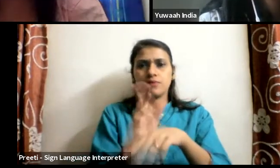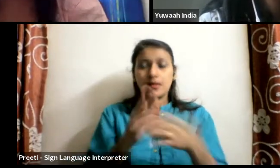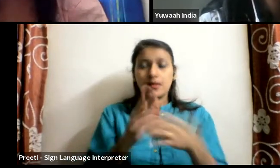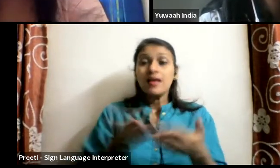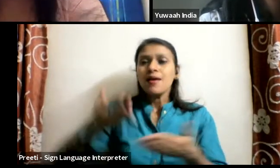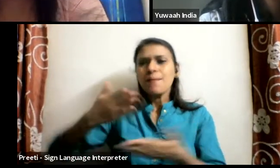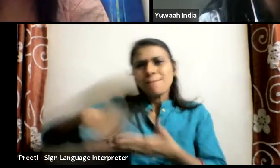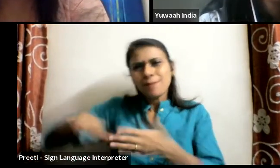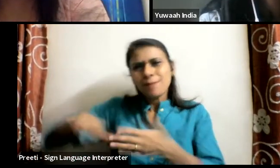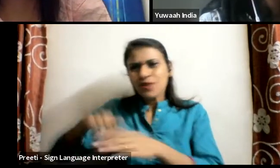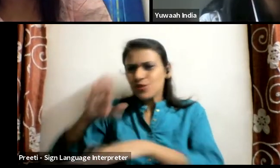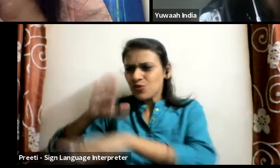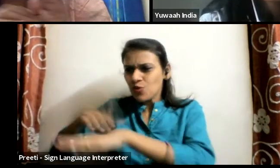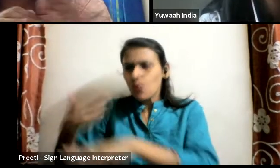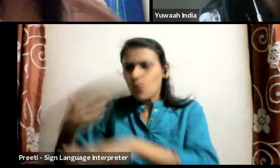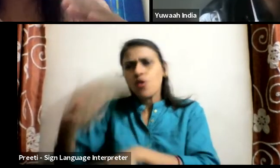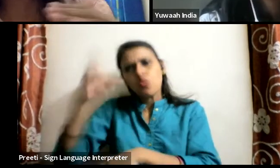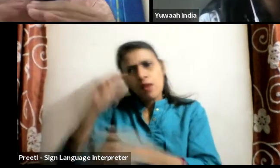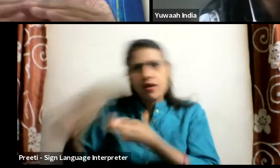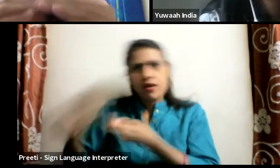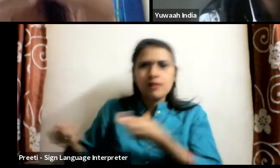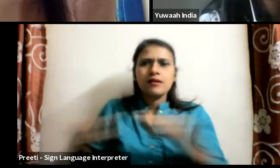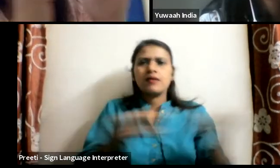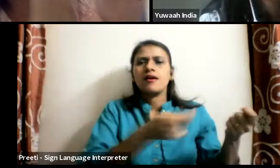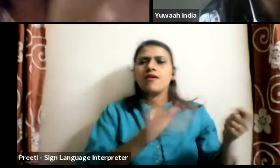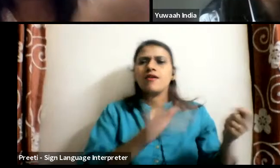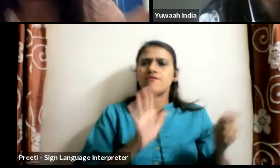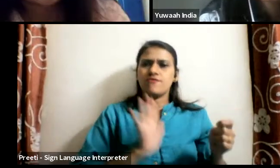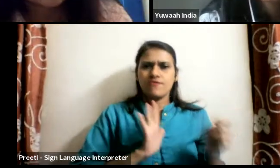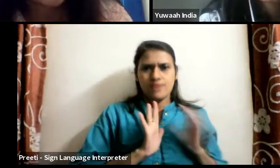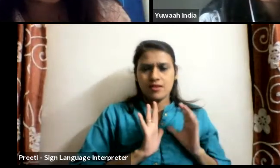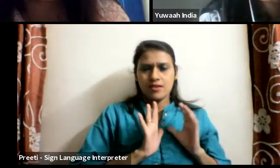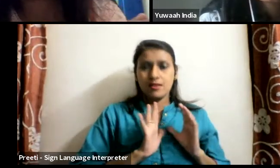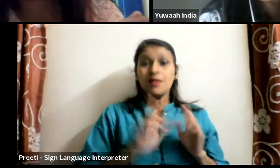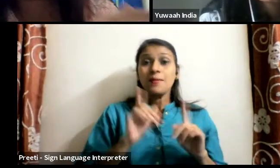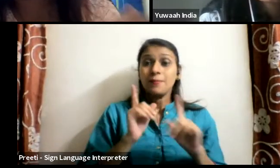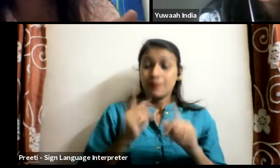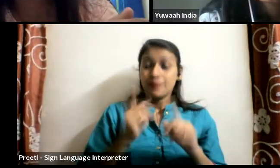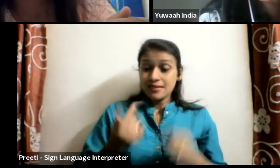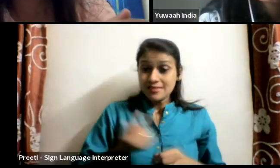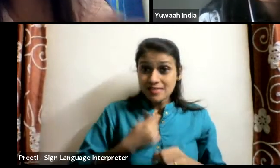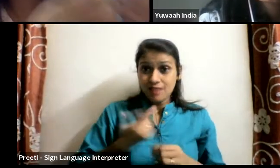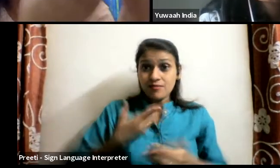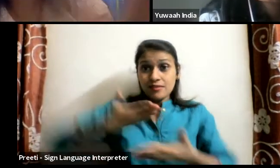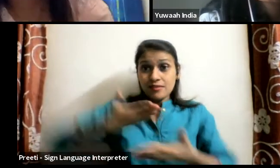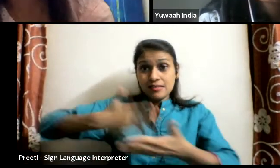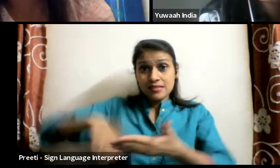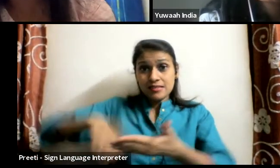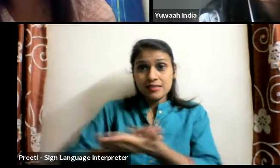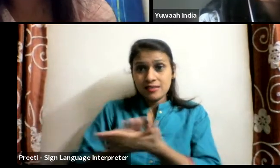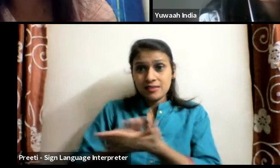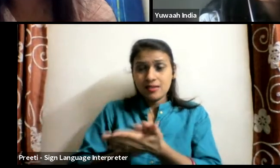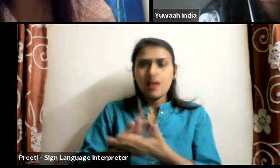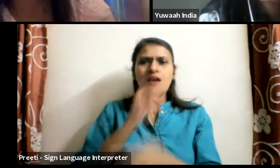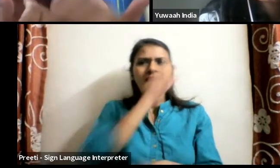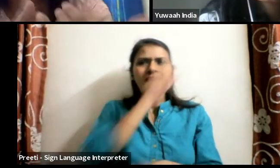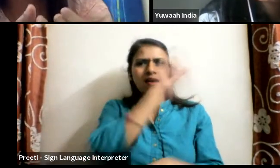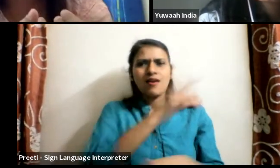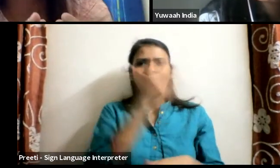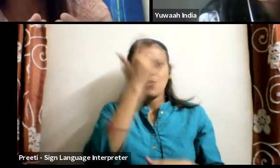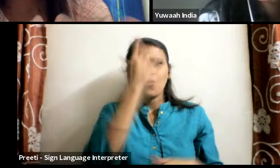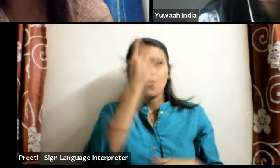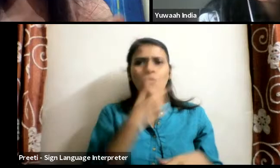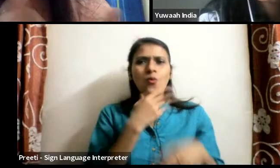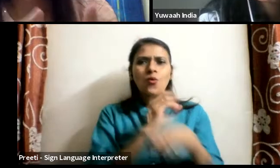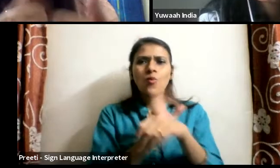सकते हो। सो अगर आप खुद से साफ कर रहे हो पेशेंट, तो वो अपना अंदर कर सकता है और उसको